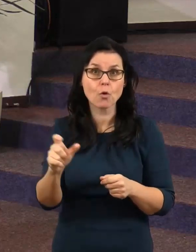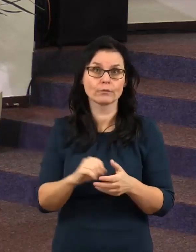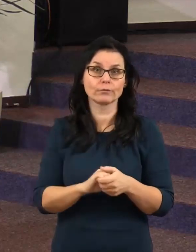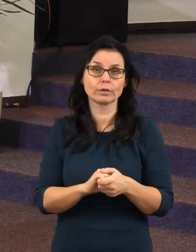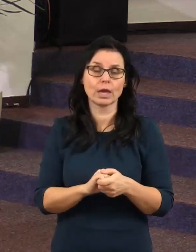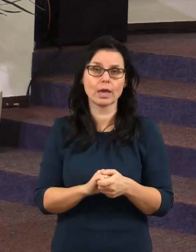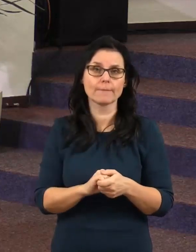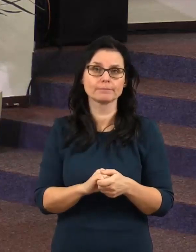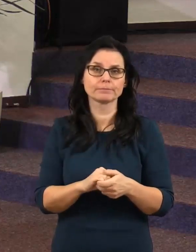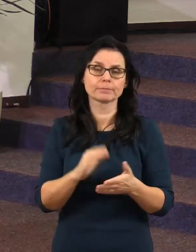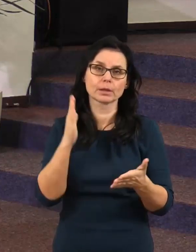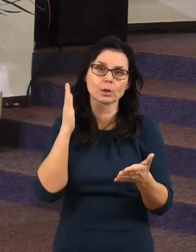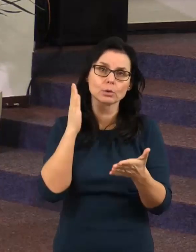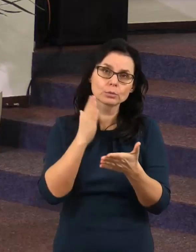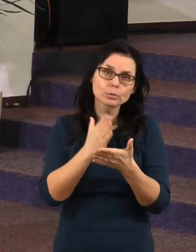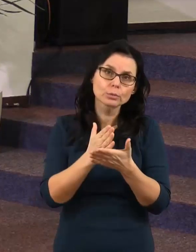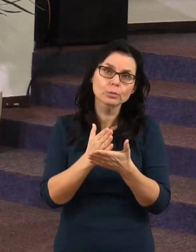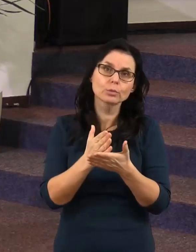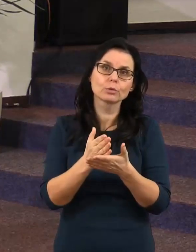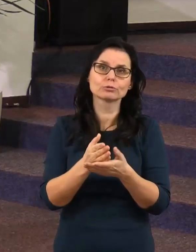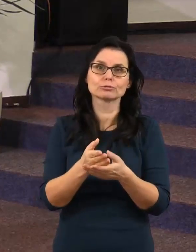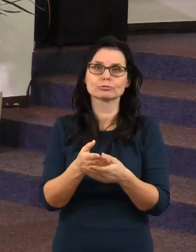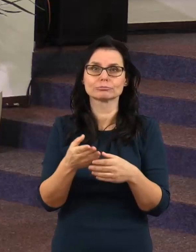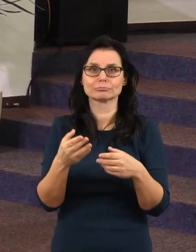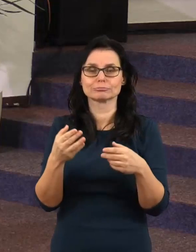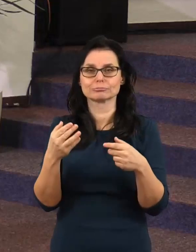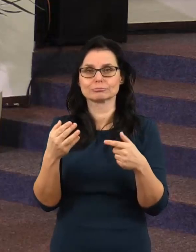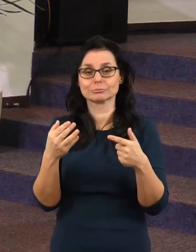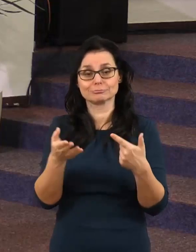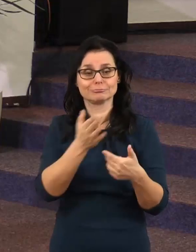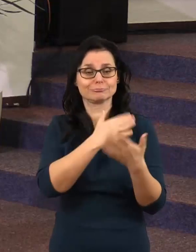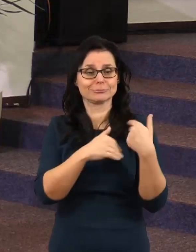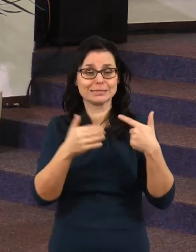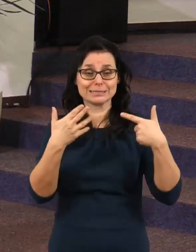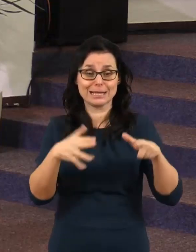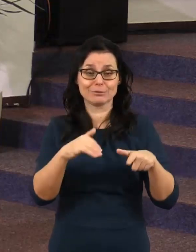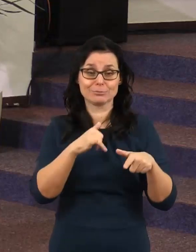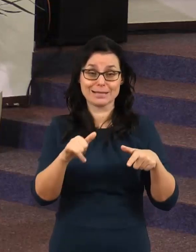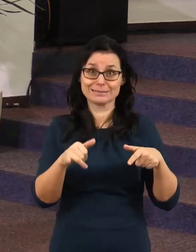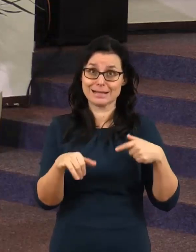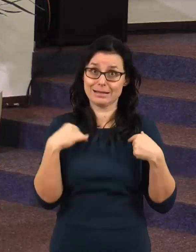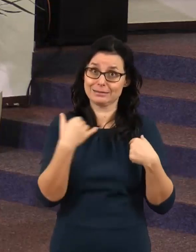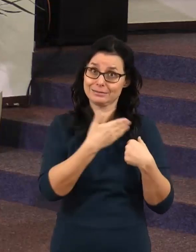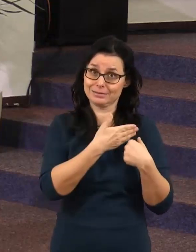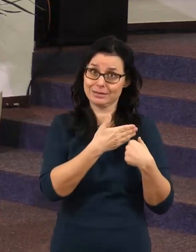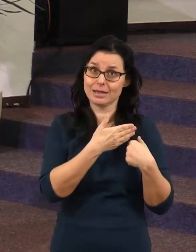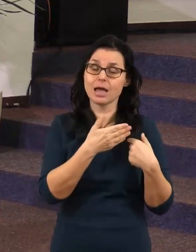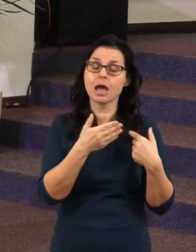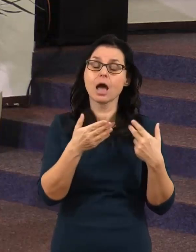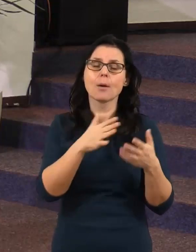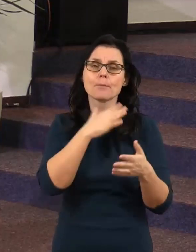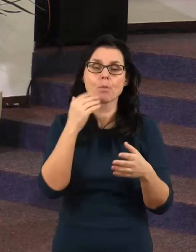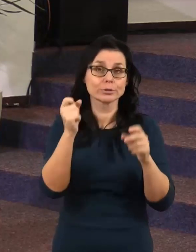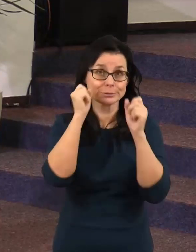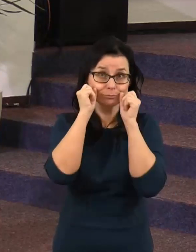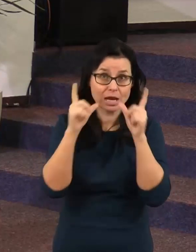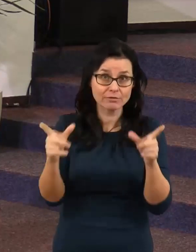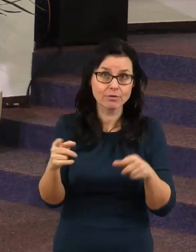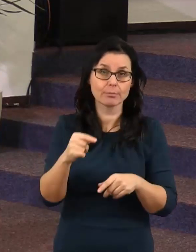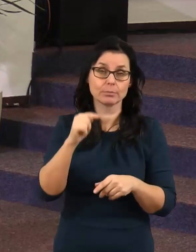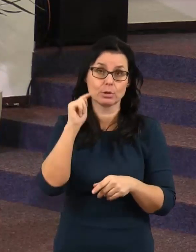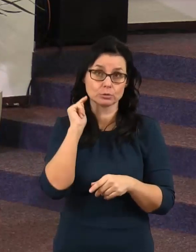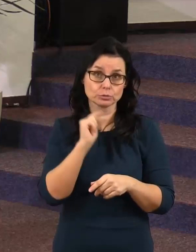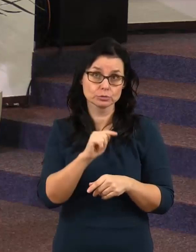už já ve své sednácti letech objevil a co mě nesmírně překvapilo je to,